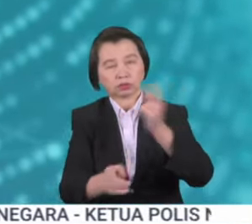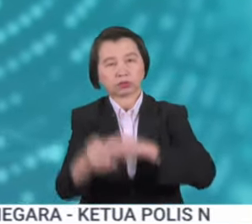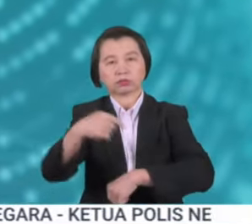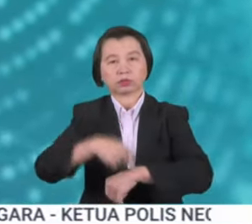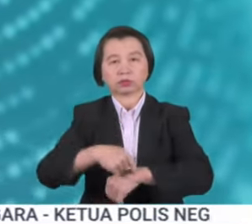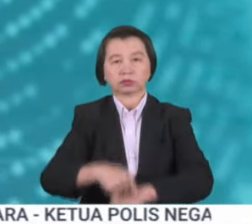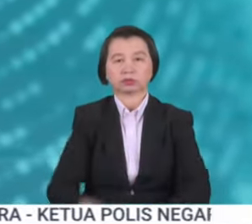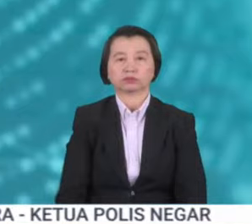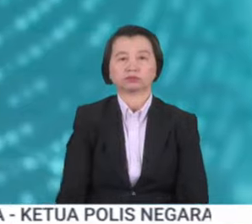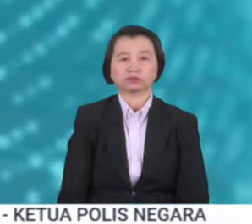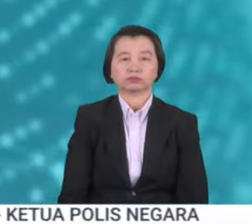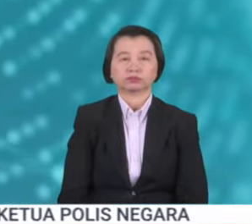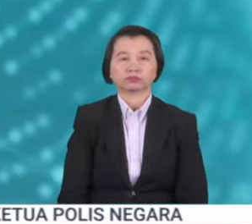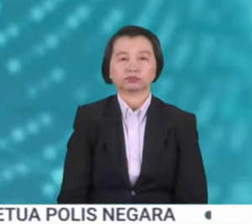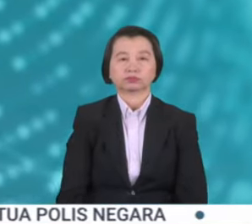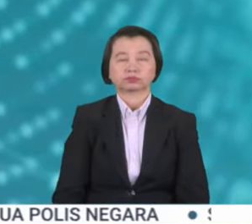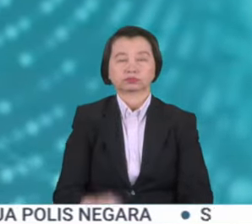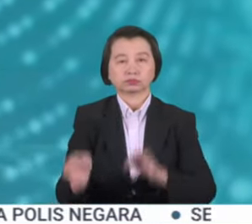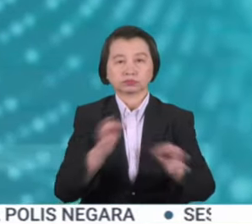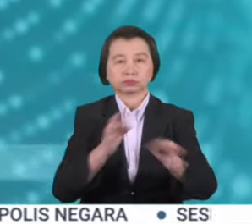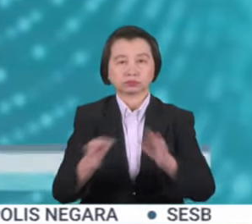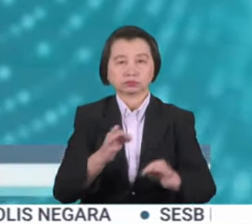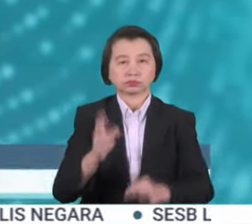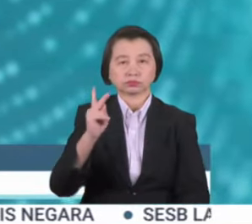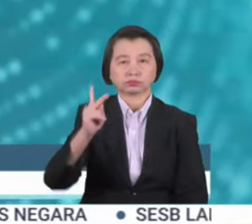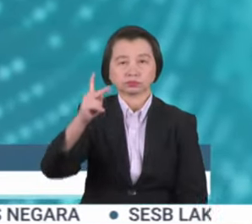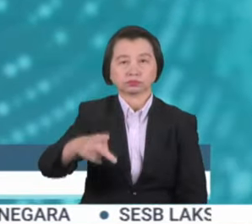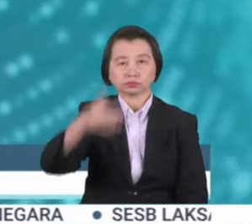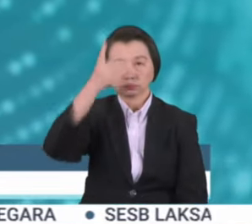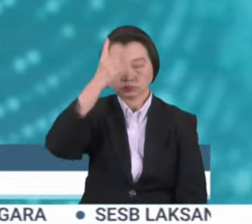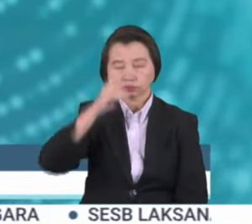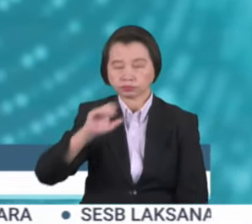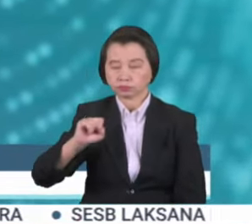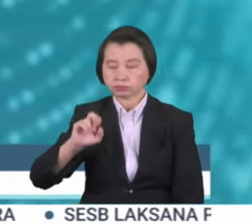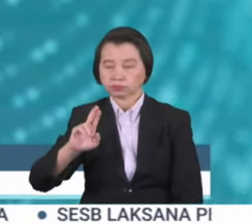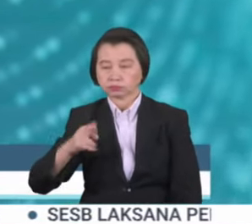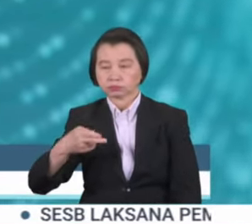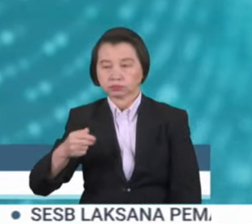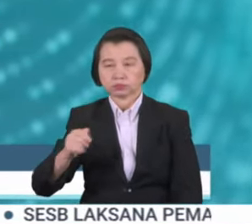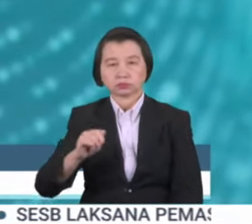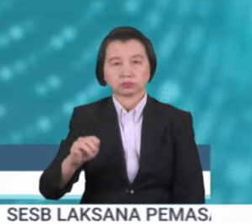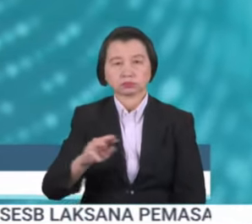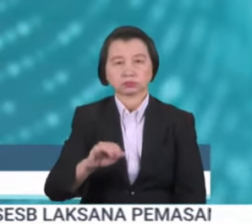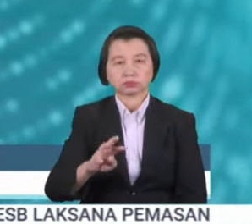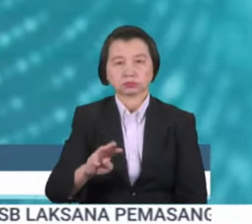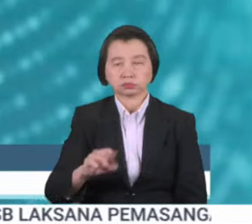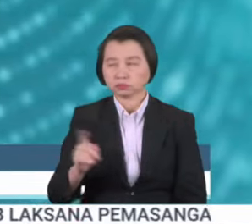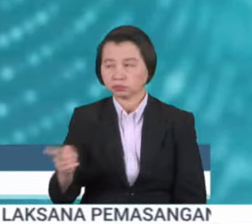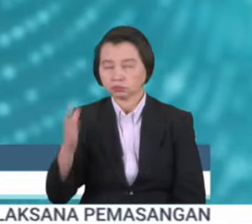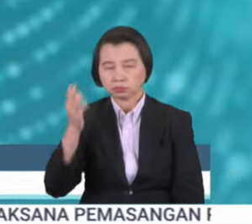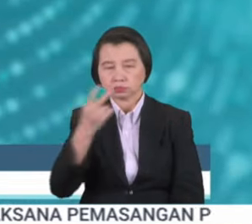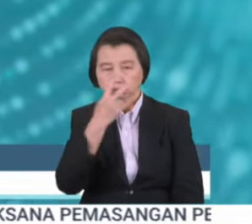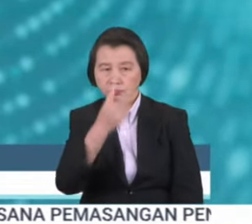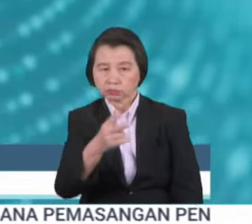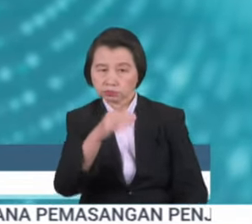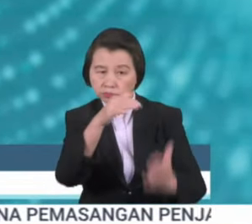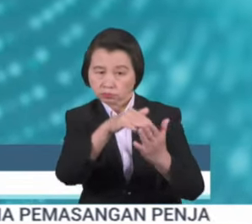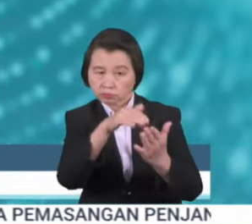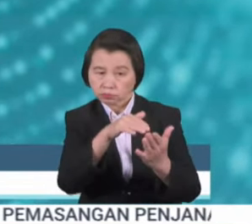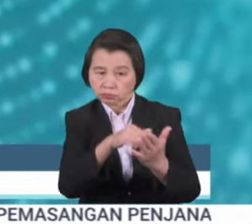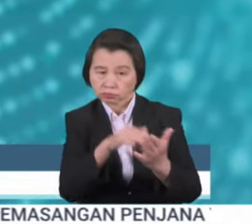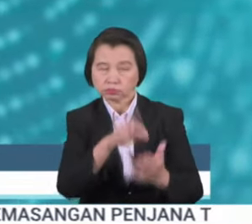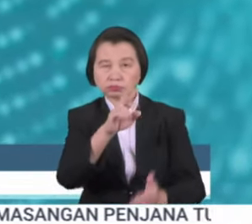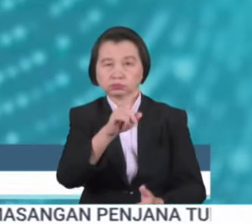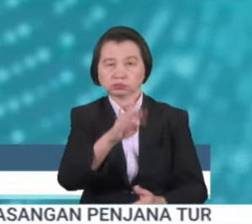dengan perubahan semasa. Jelas Ketua Pengarah Penyiaran Datuk Suhaimi Sulaiman, beliau akan memastikan kandungan RTM di semua